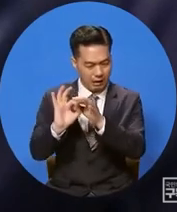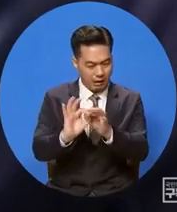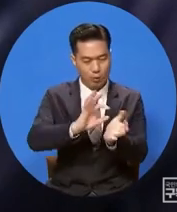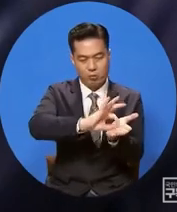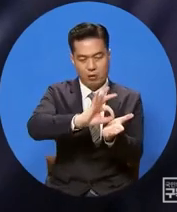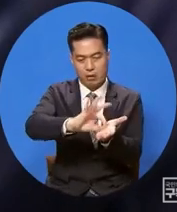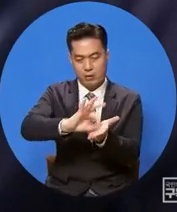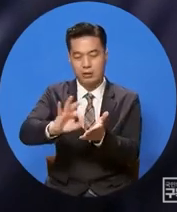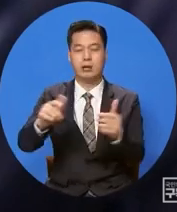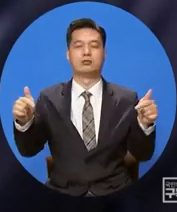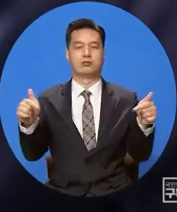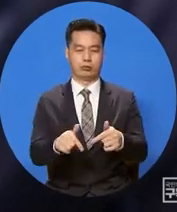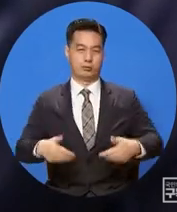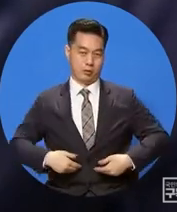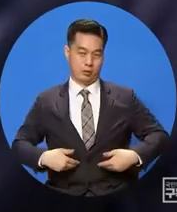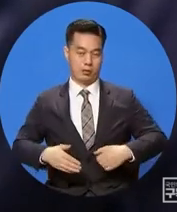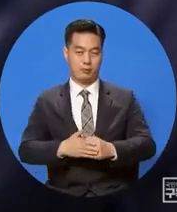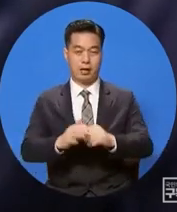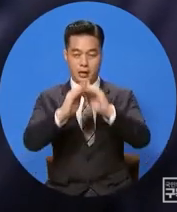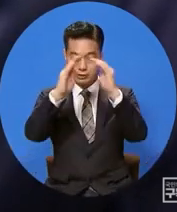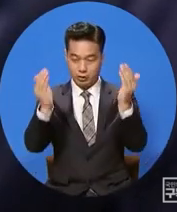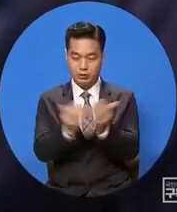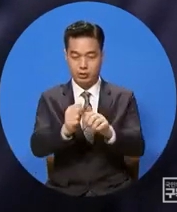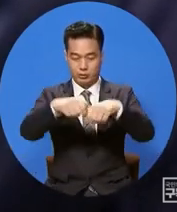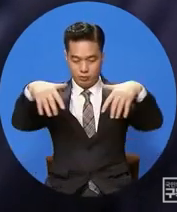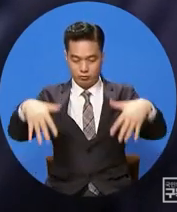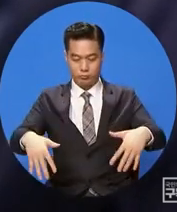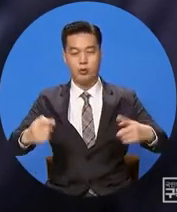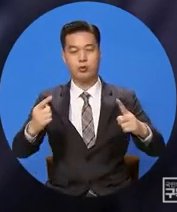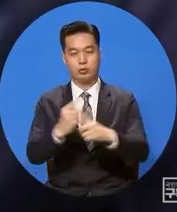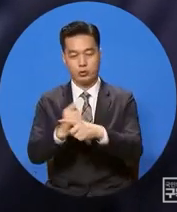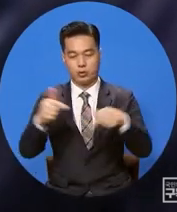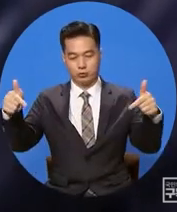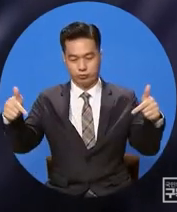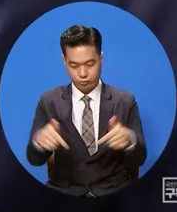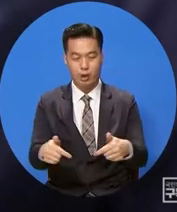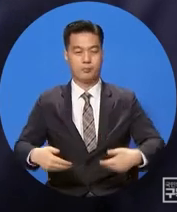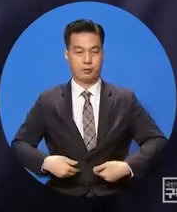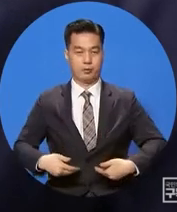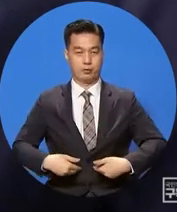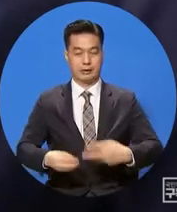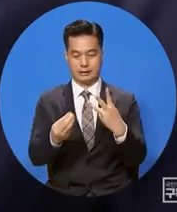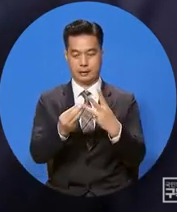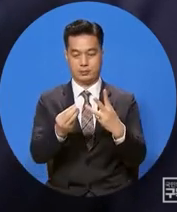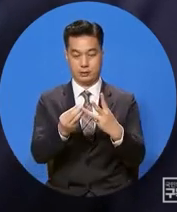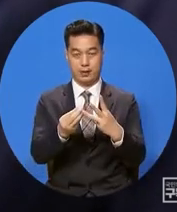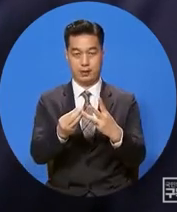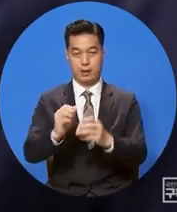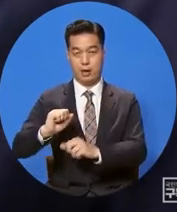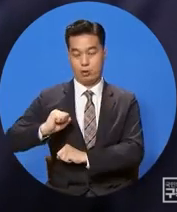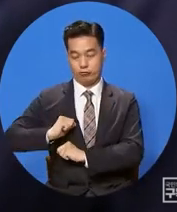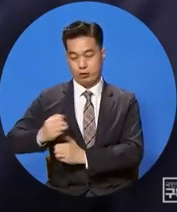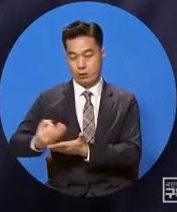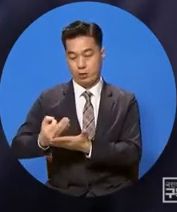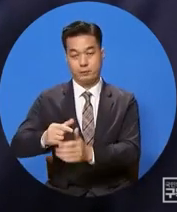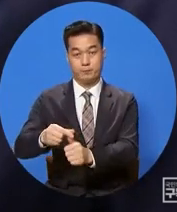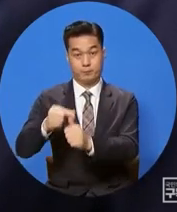위해서 전체적으로 구조조정을 해야 되겠다. 그리고 세 번째 모병제는 지금